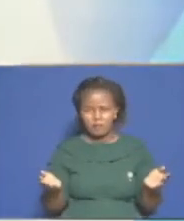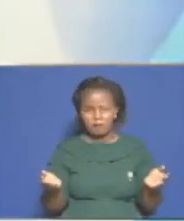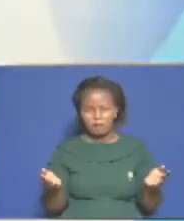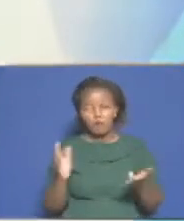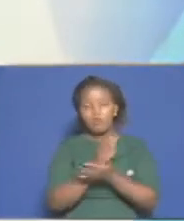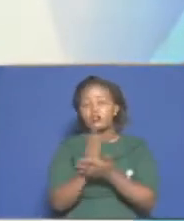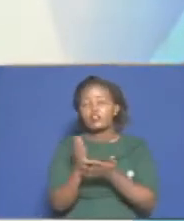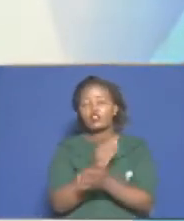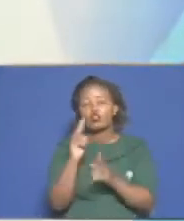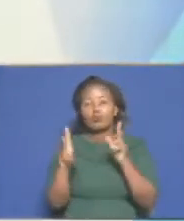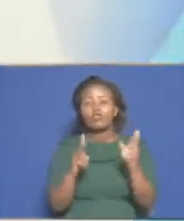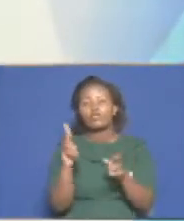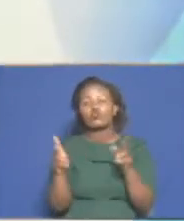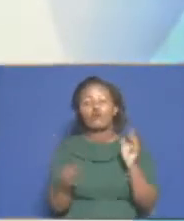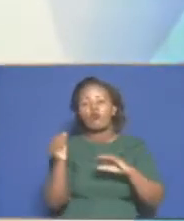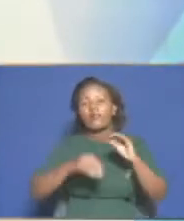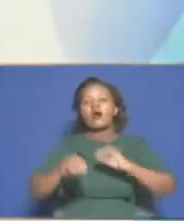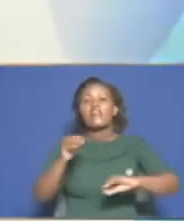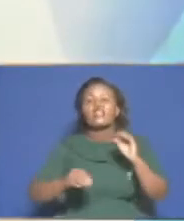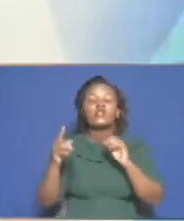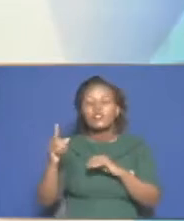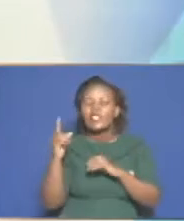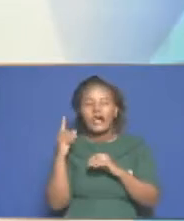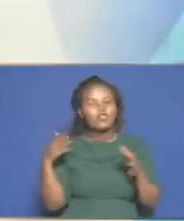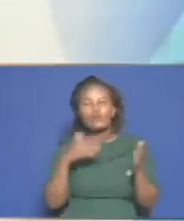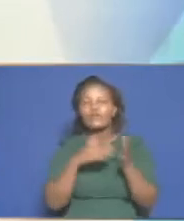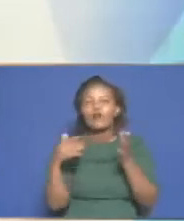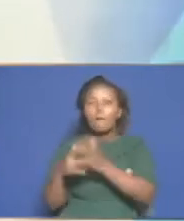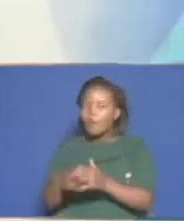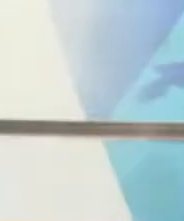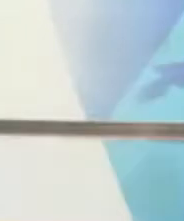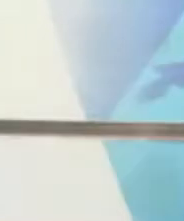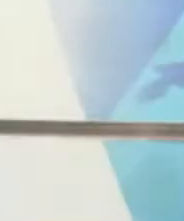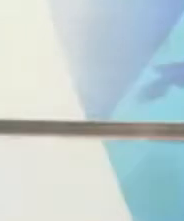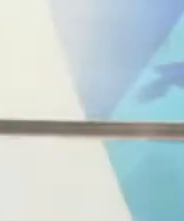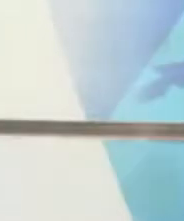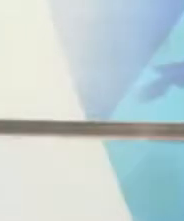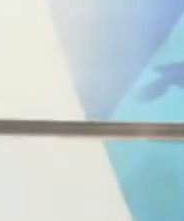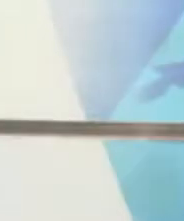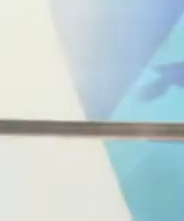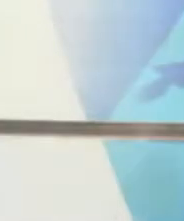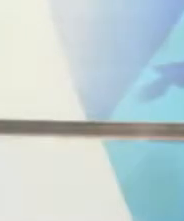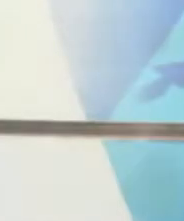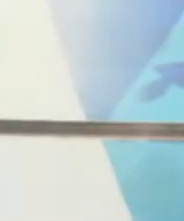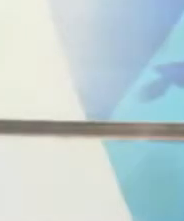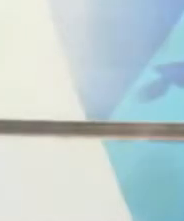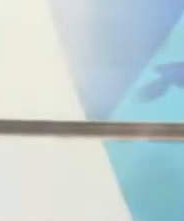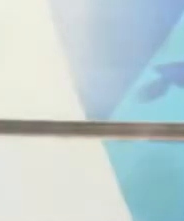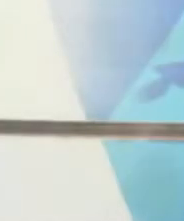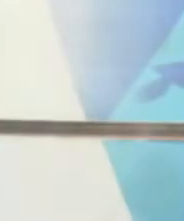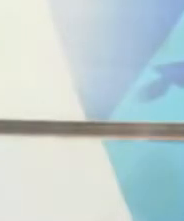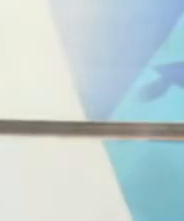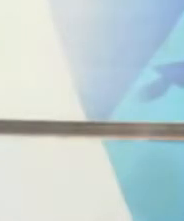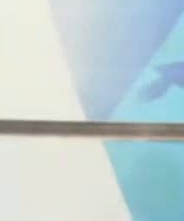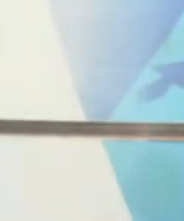section 22 of the Elections Act isitimie na 23, then hiyo inaitwa unafiki. Lazima watu wawe